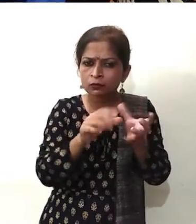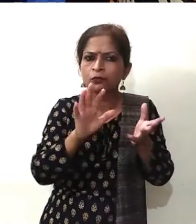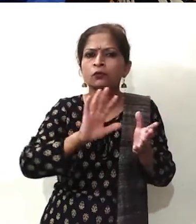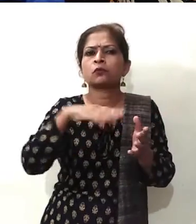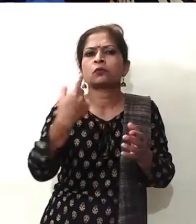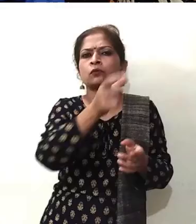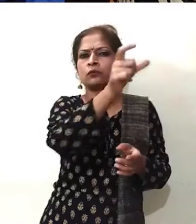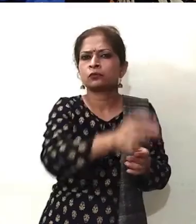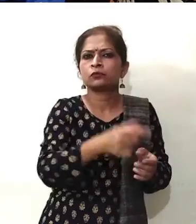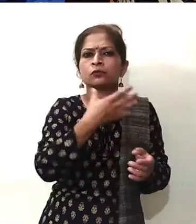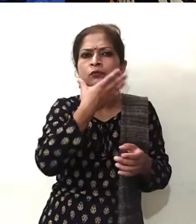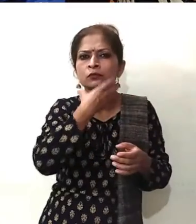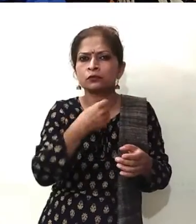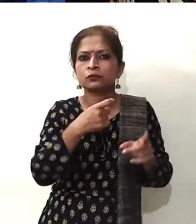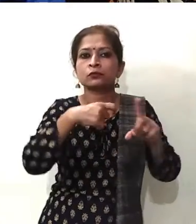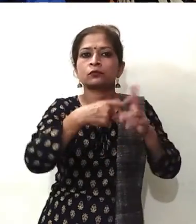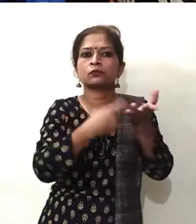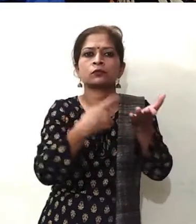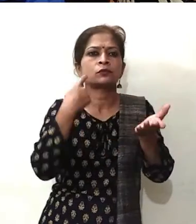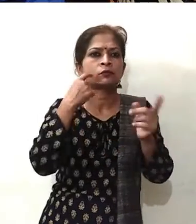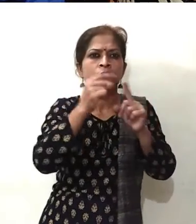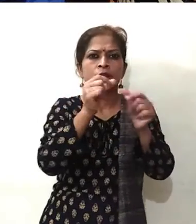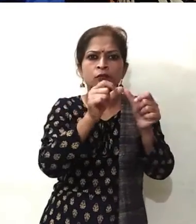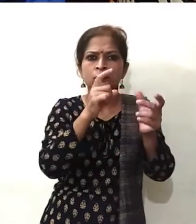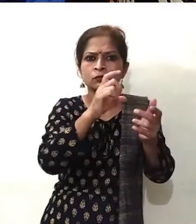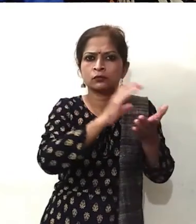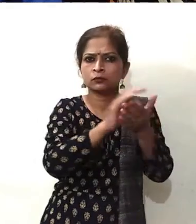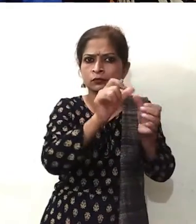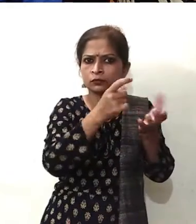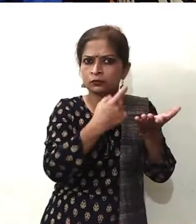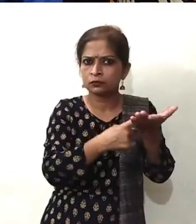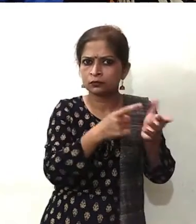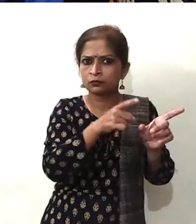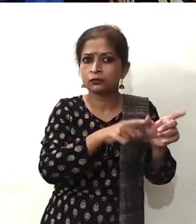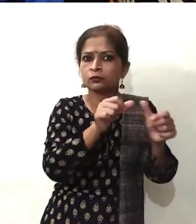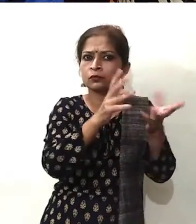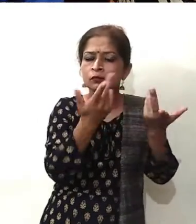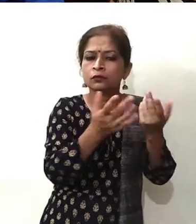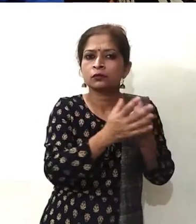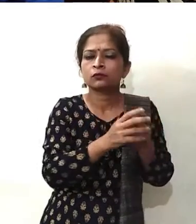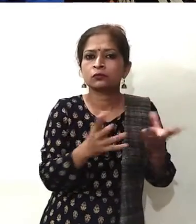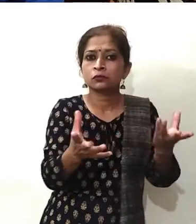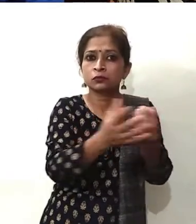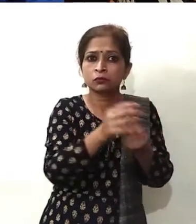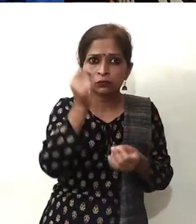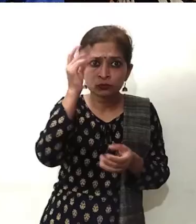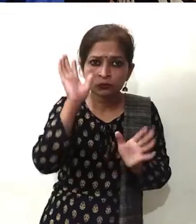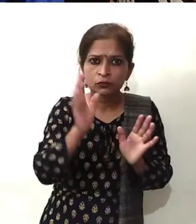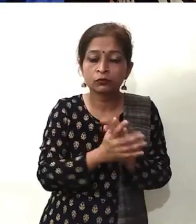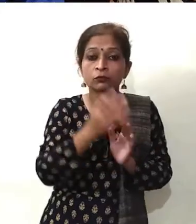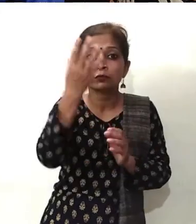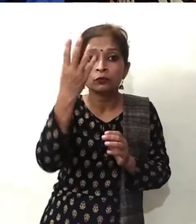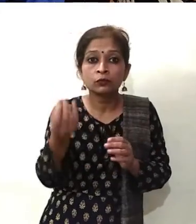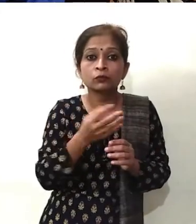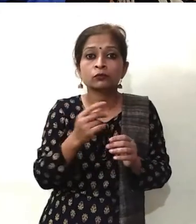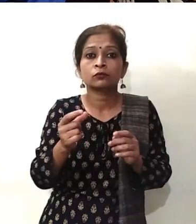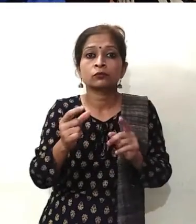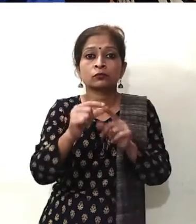थे। नाराजगी बहुत थी, रात घुसकर पांडवों के 5 बेटों को मार गए थे।